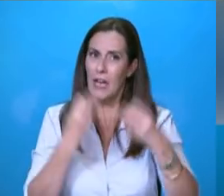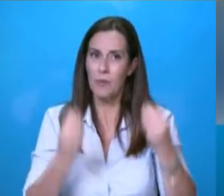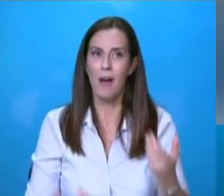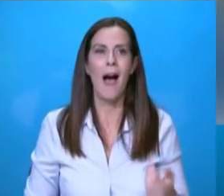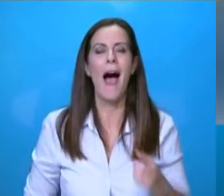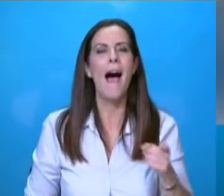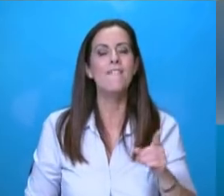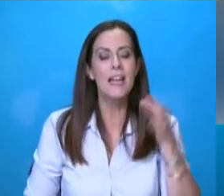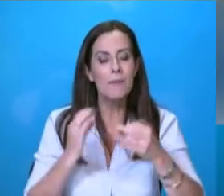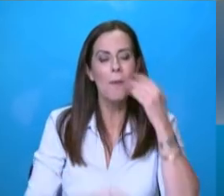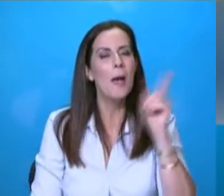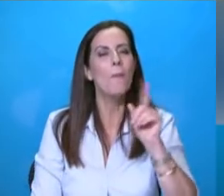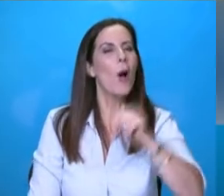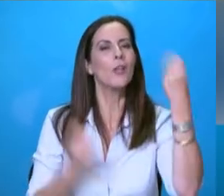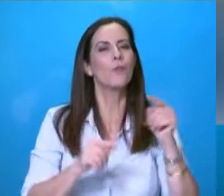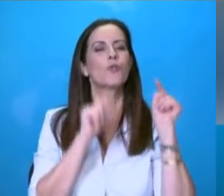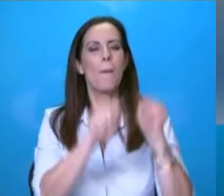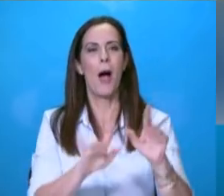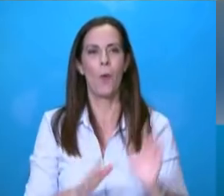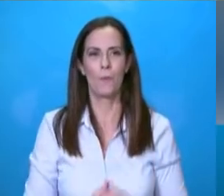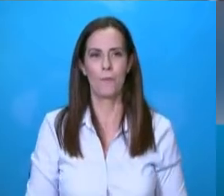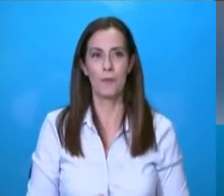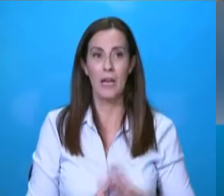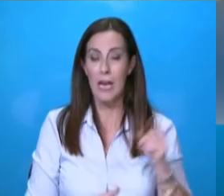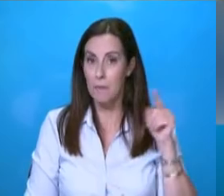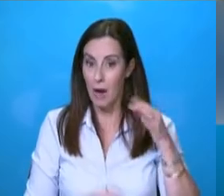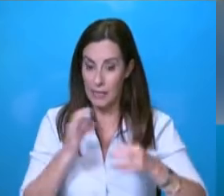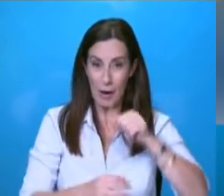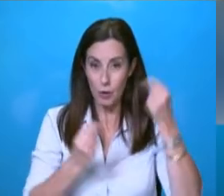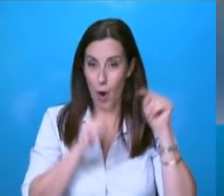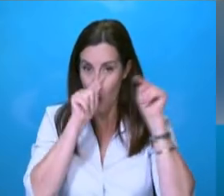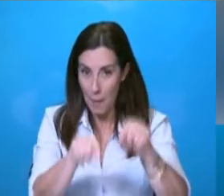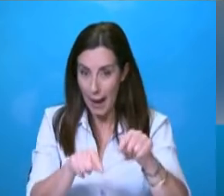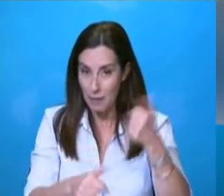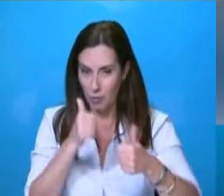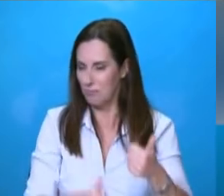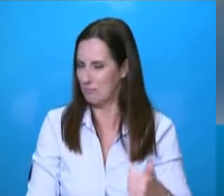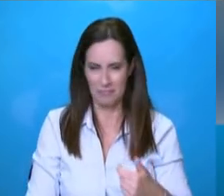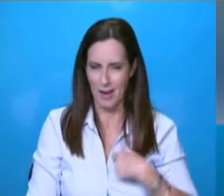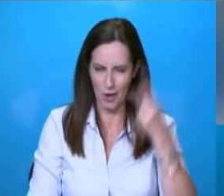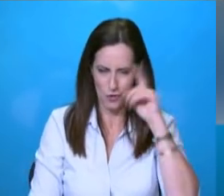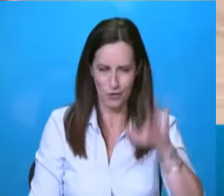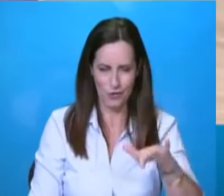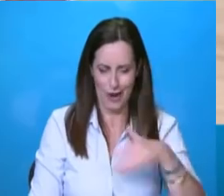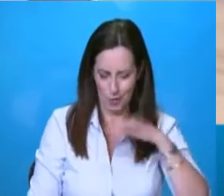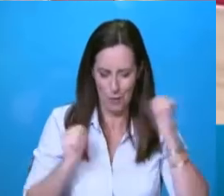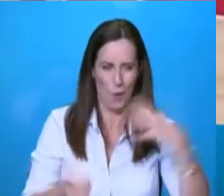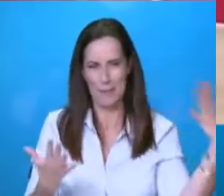players, like they're not the best that we have to offer, and if you had sent the best that we have to offer, I don't really think there was a chance that we would have